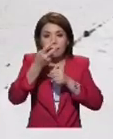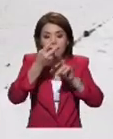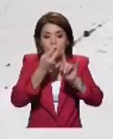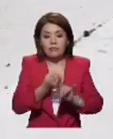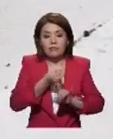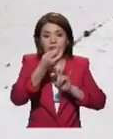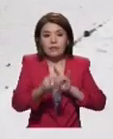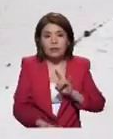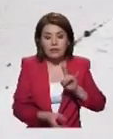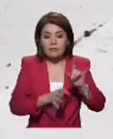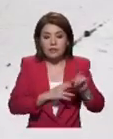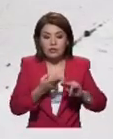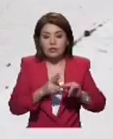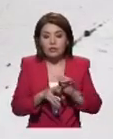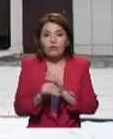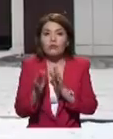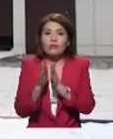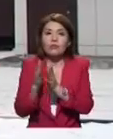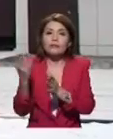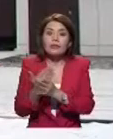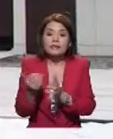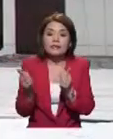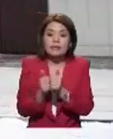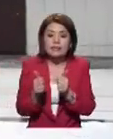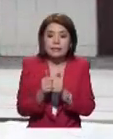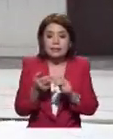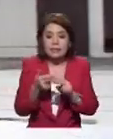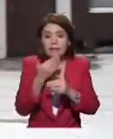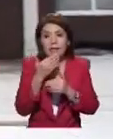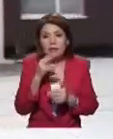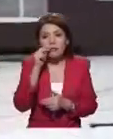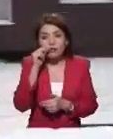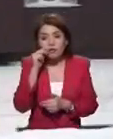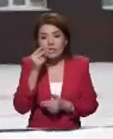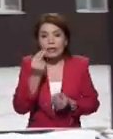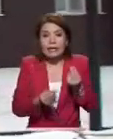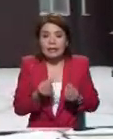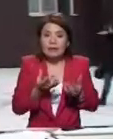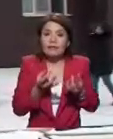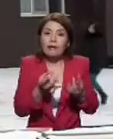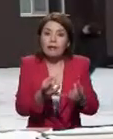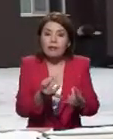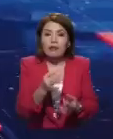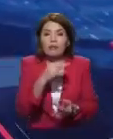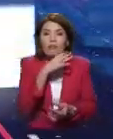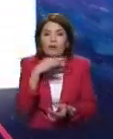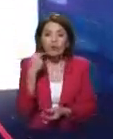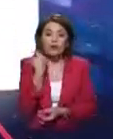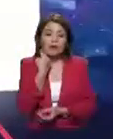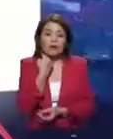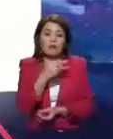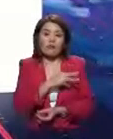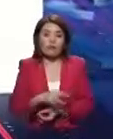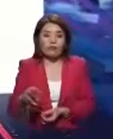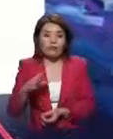удалось вырваться из его рук и обратиться за помощью к соседям. По словам последних, мужчина страдал игроманией и имел миллионные долги.